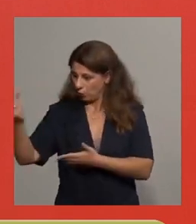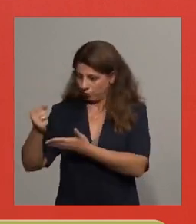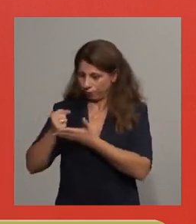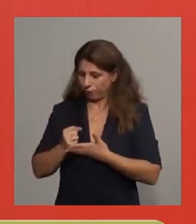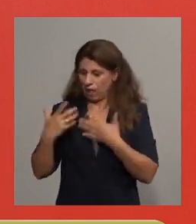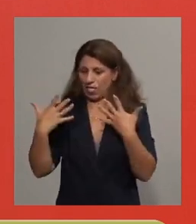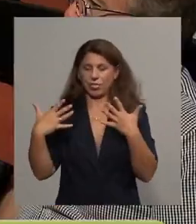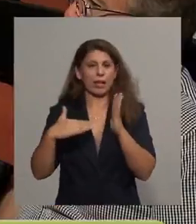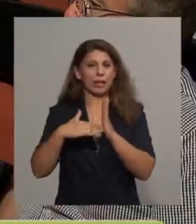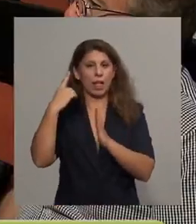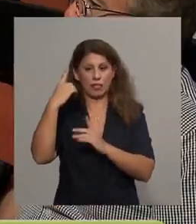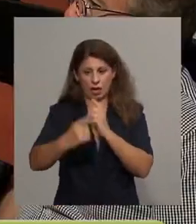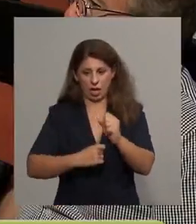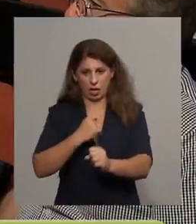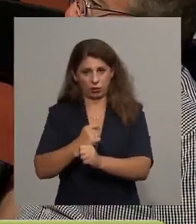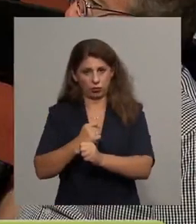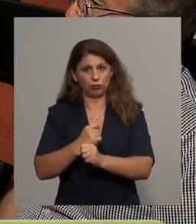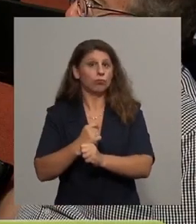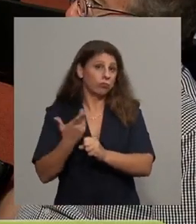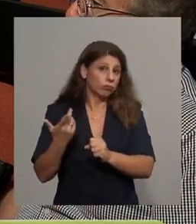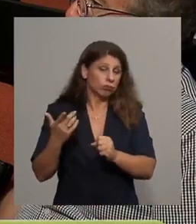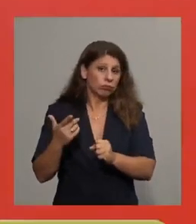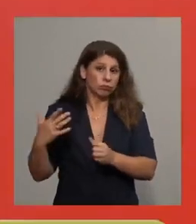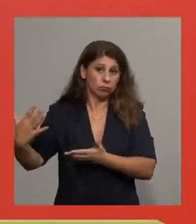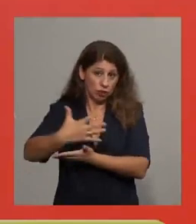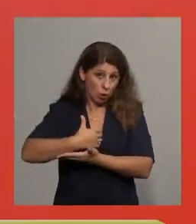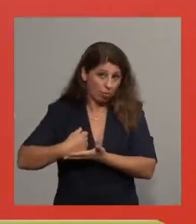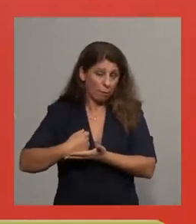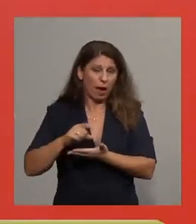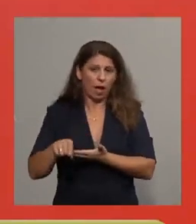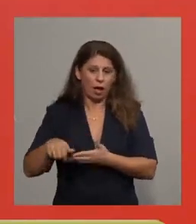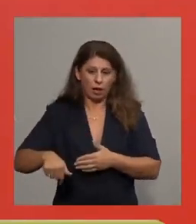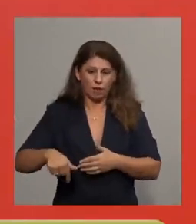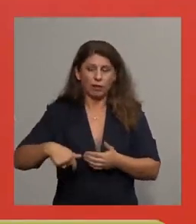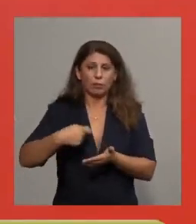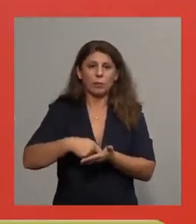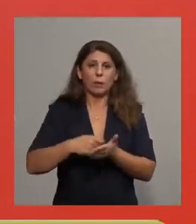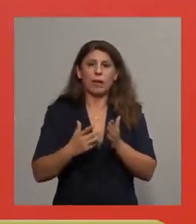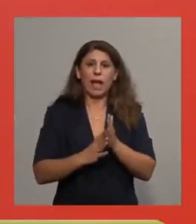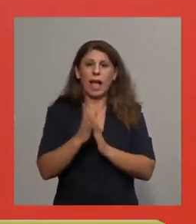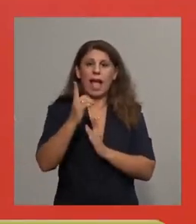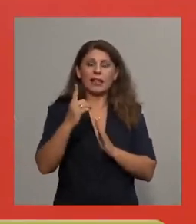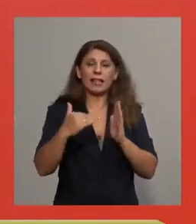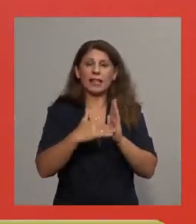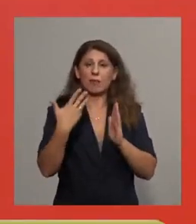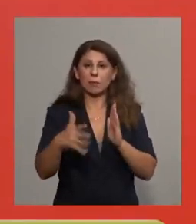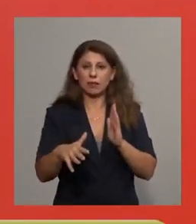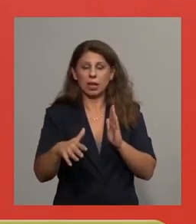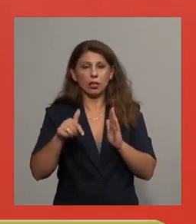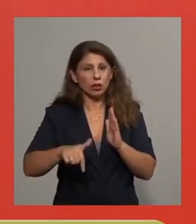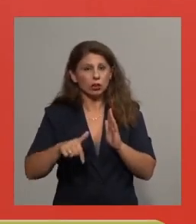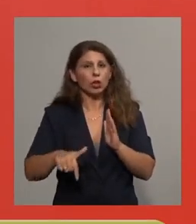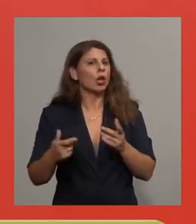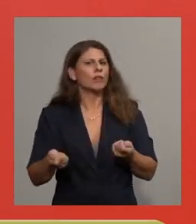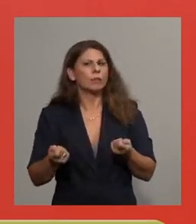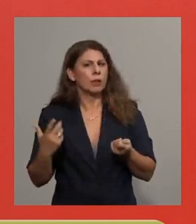με 10.000 όλο το χρόνο και πρέπει να πληρώσει φέτος, για παράδειγμα, 11.500, καλείται αυτό να